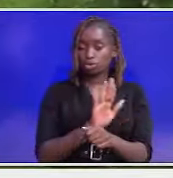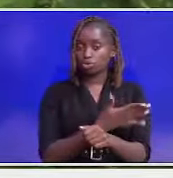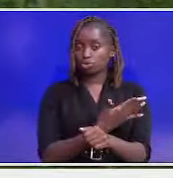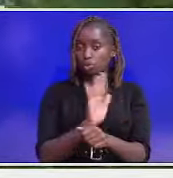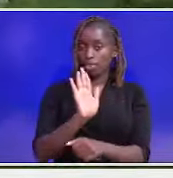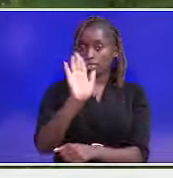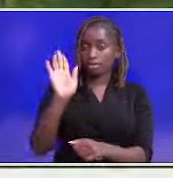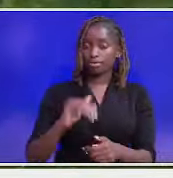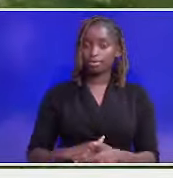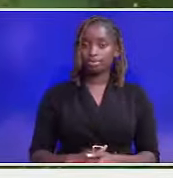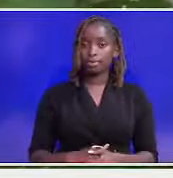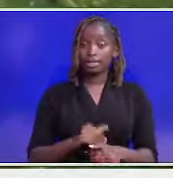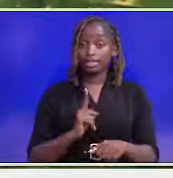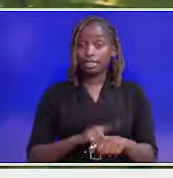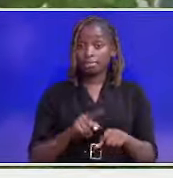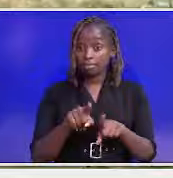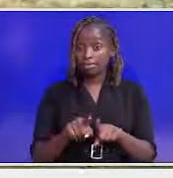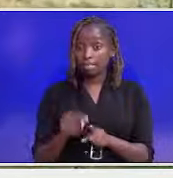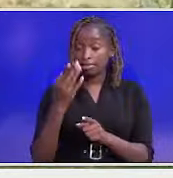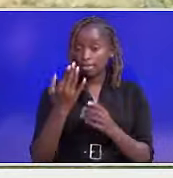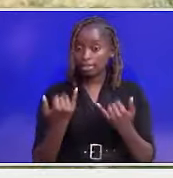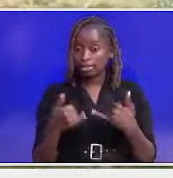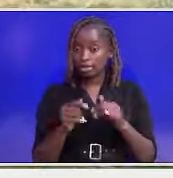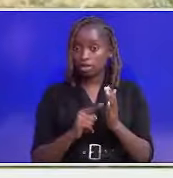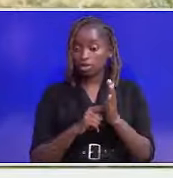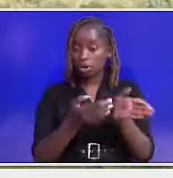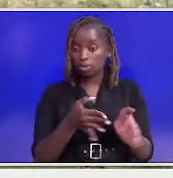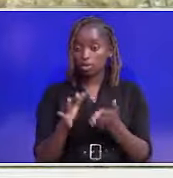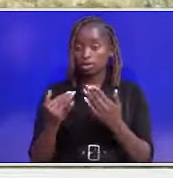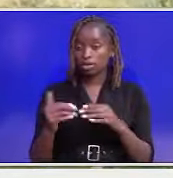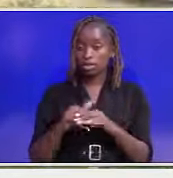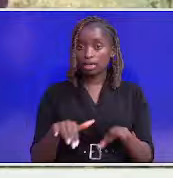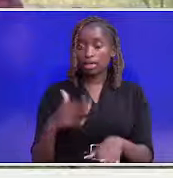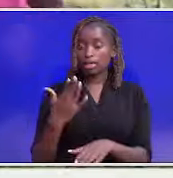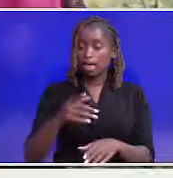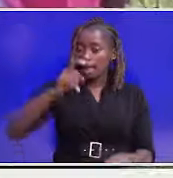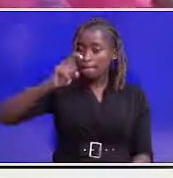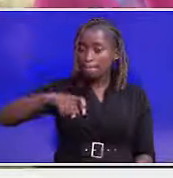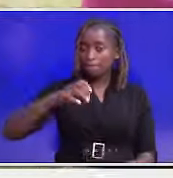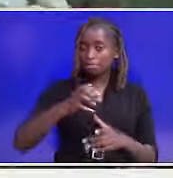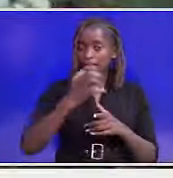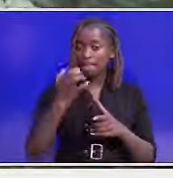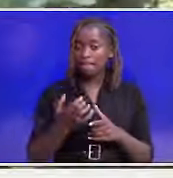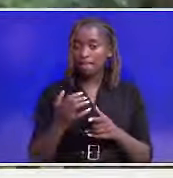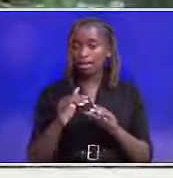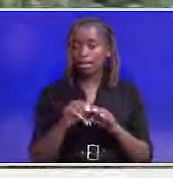Wakati huu baada ya mchakato wote, hakuna nafasi kwa Aaron kukwepa kisu, ni lazima hata kwa